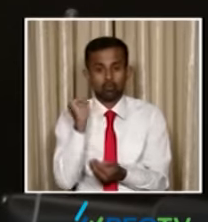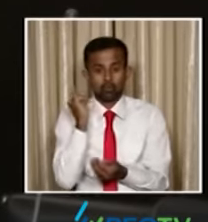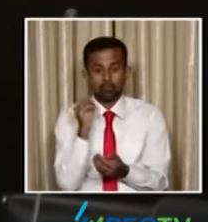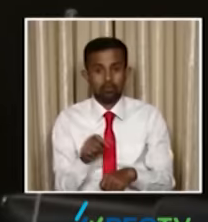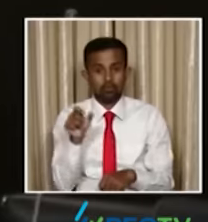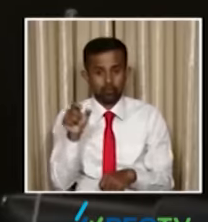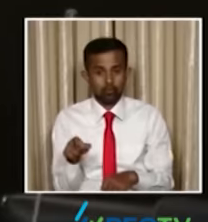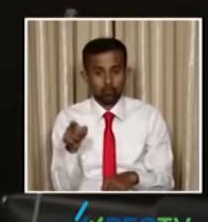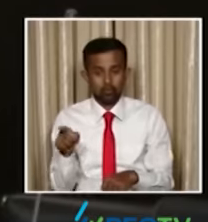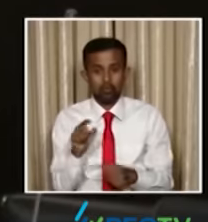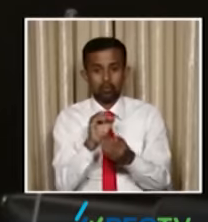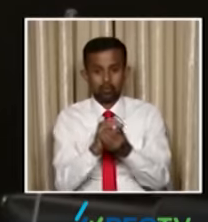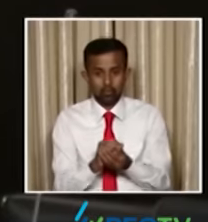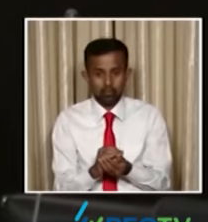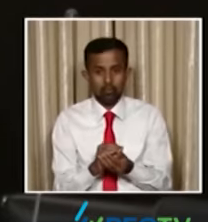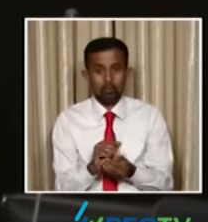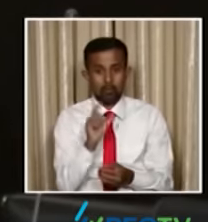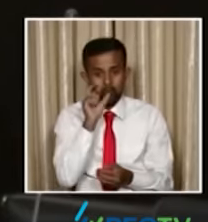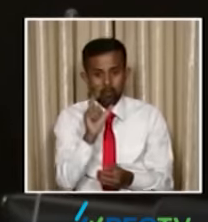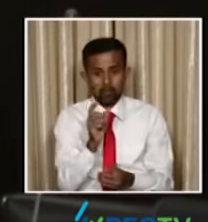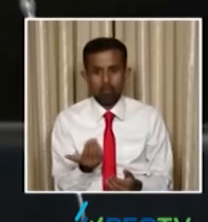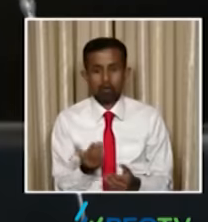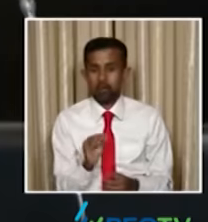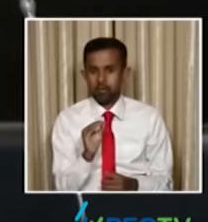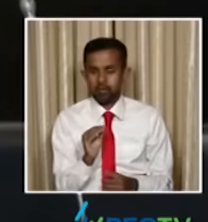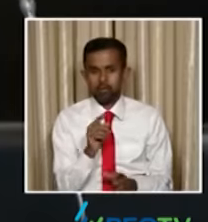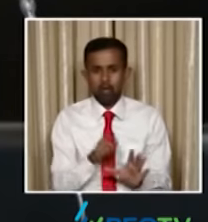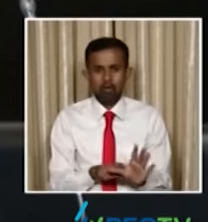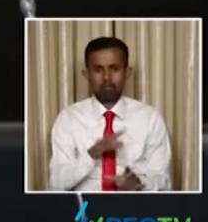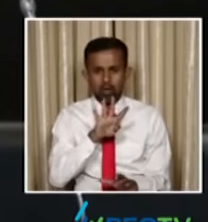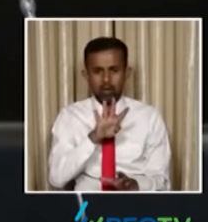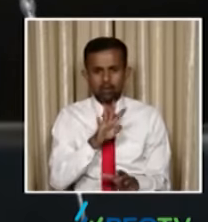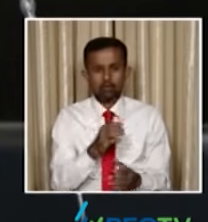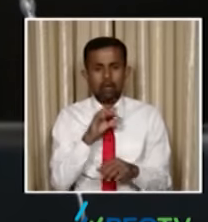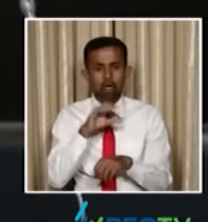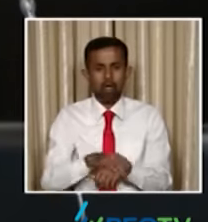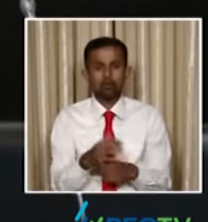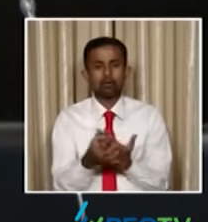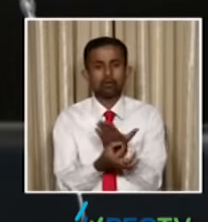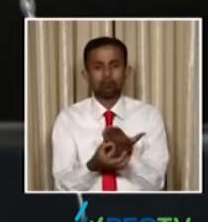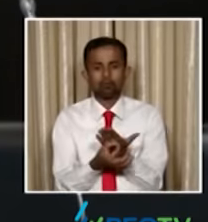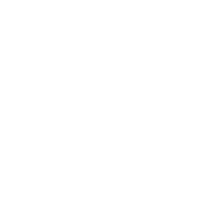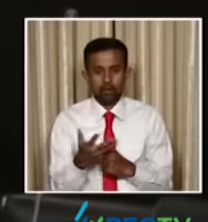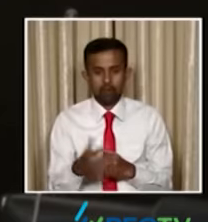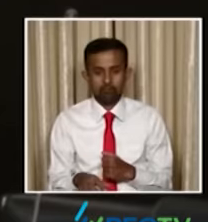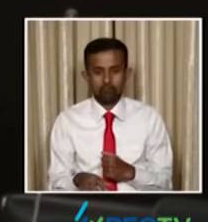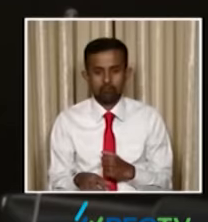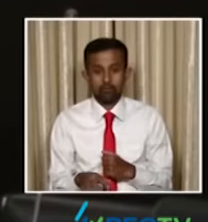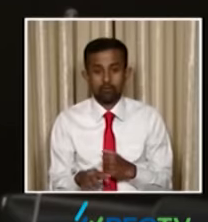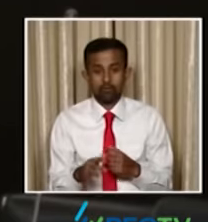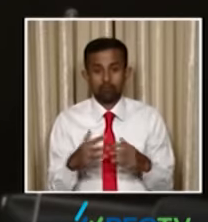ආරක්ෂාව දෙන්න බෑ. ඔවුන්ගේ ආරක්ෂාව ගැන බලා ගන්න පුළුවන් වෙන්න ඕනේ. අවුරුදු 4 අල්ලපු මත්ද්‍රව්‍යවලට කලේ මොකක්ද?